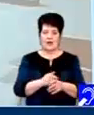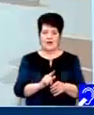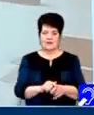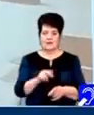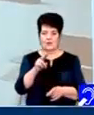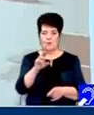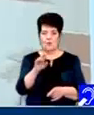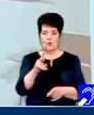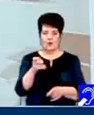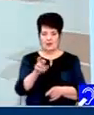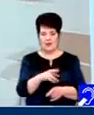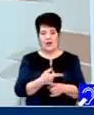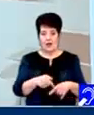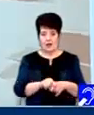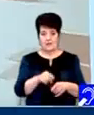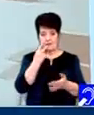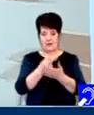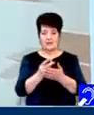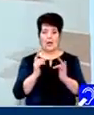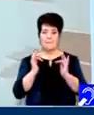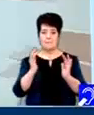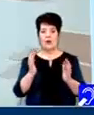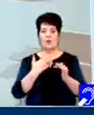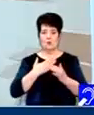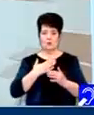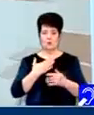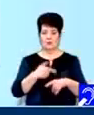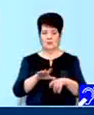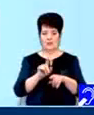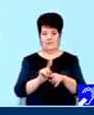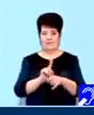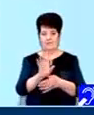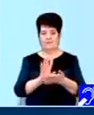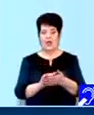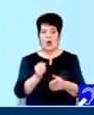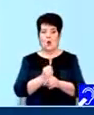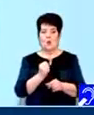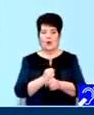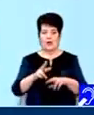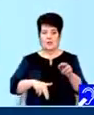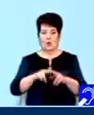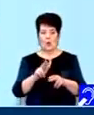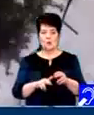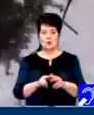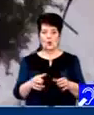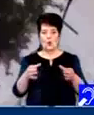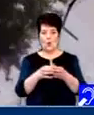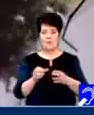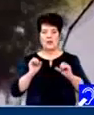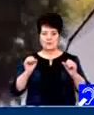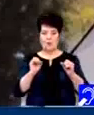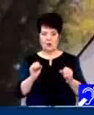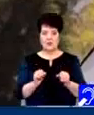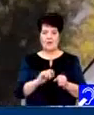Polonia. Cam așa va arăta skate parcul nostru dacă noi vom fi susținuți. Lucrările de construcție a complexului sportiv